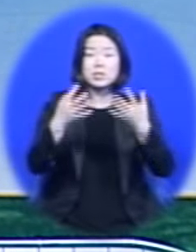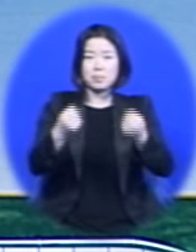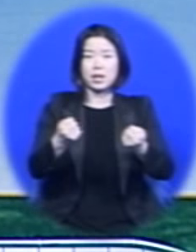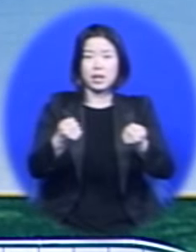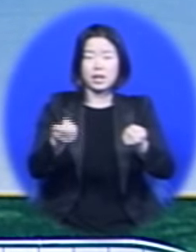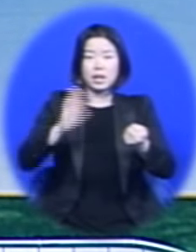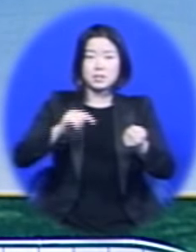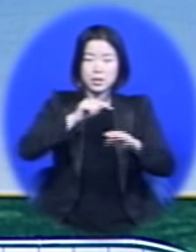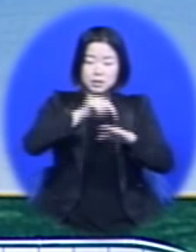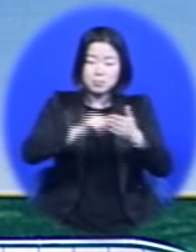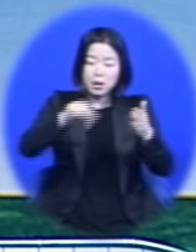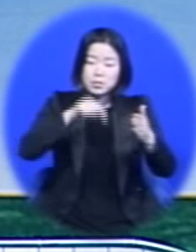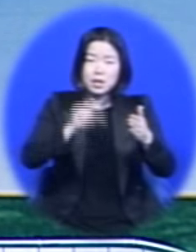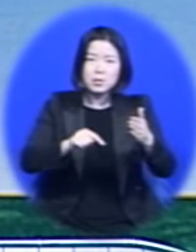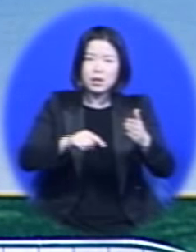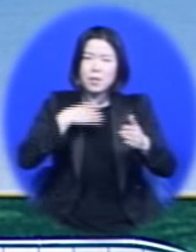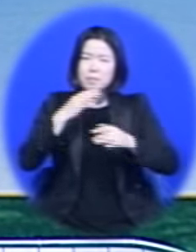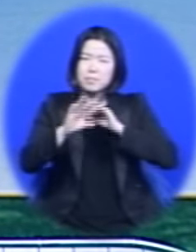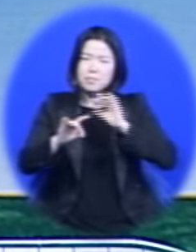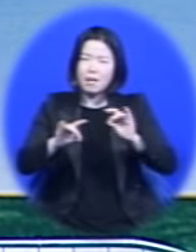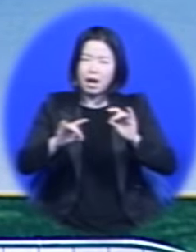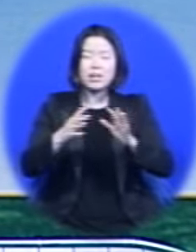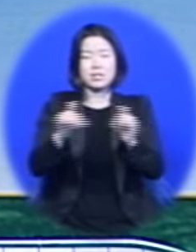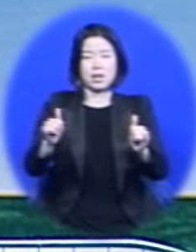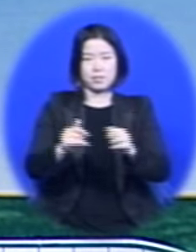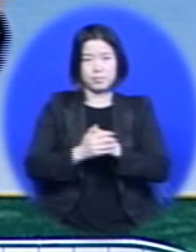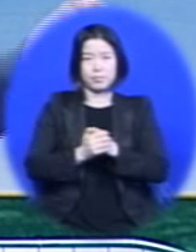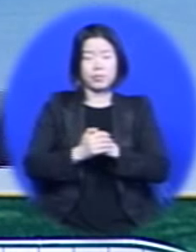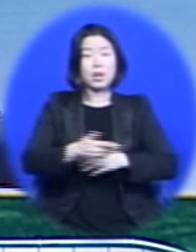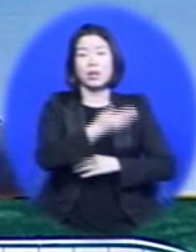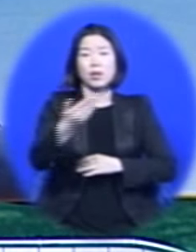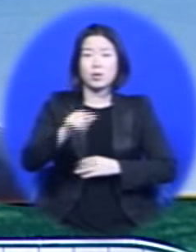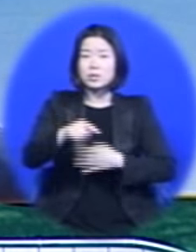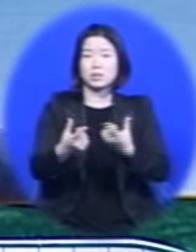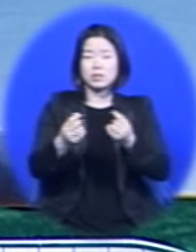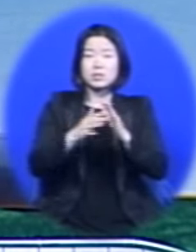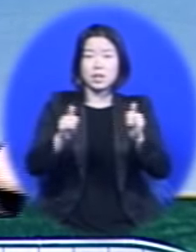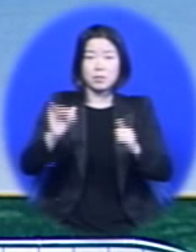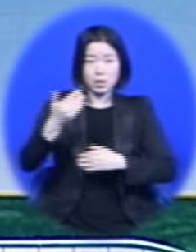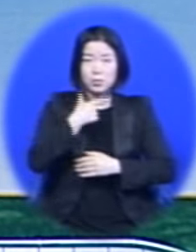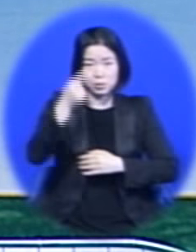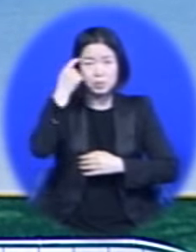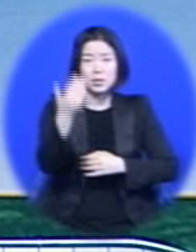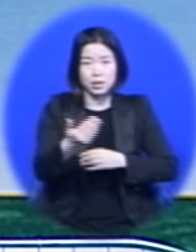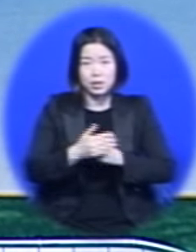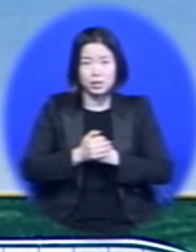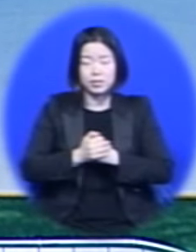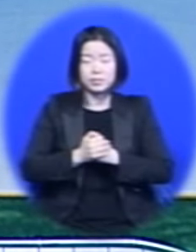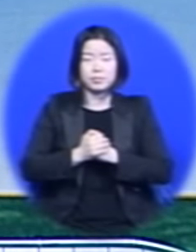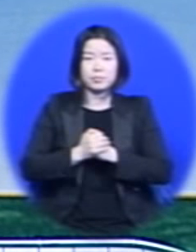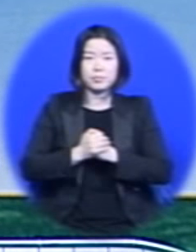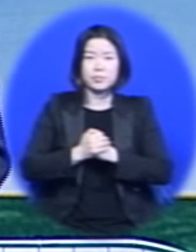마음의 내면은 너무나 메마른 사람들이었어요. 여러분들은 그런 사람이 되고 싶습니다.